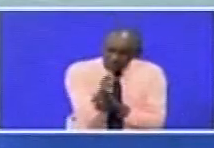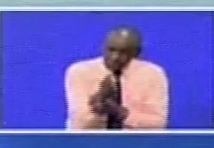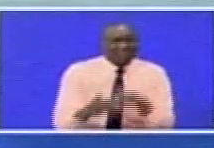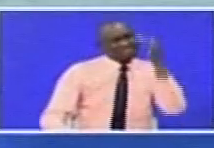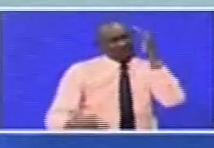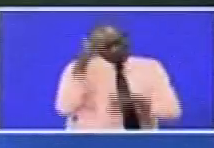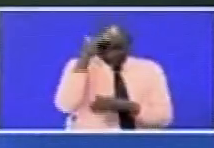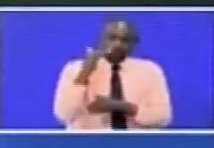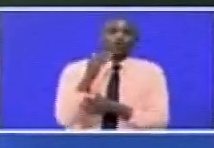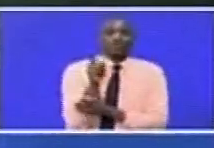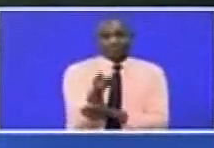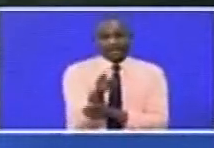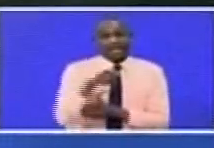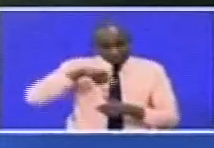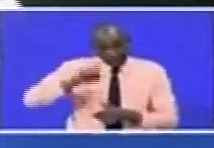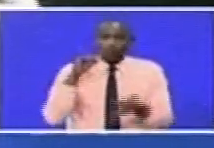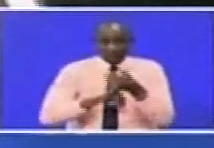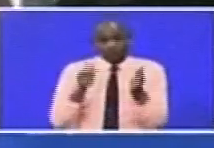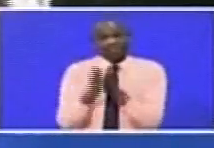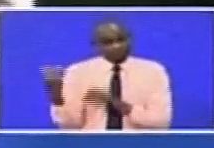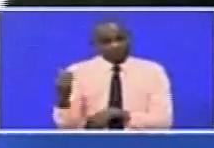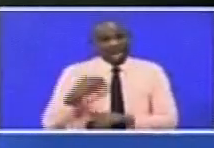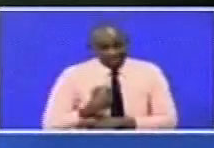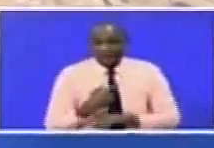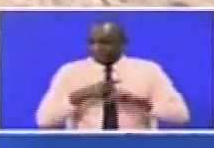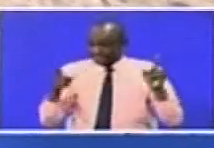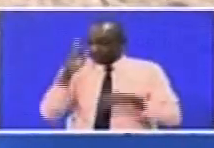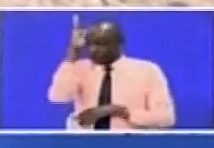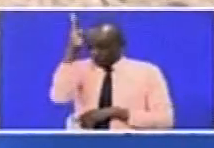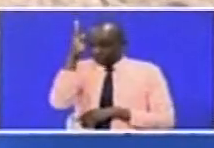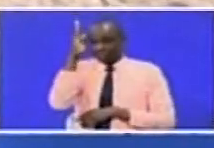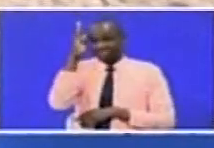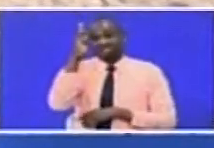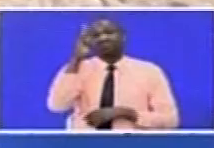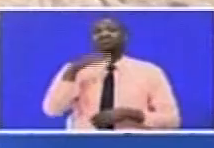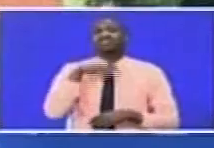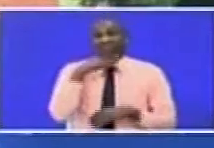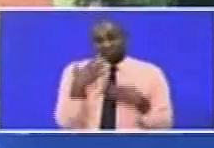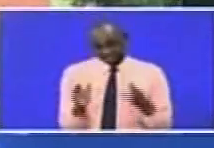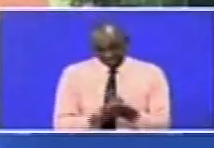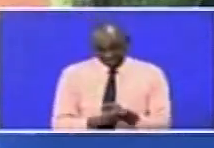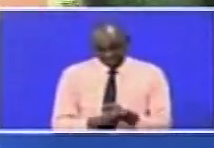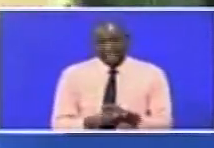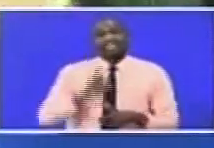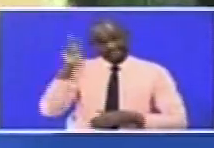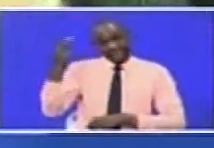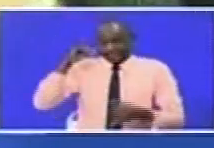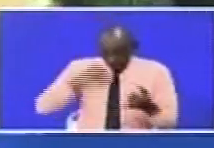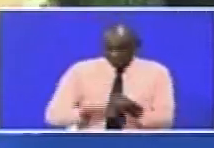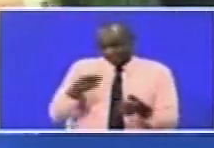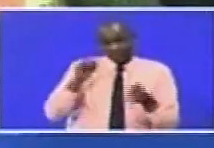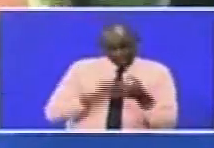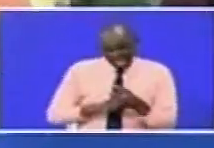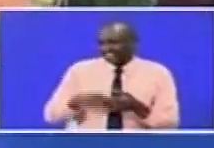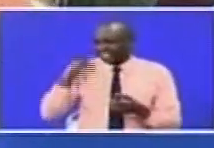wa samaki. Alijipatia mke na watoto, lakini Mungu akamuondoa duniani mapema. Mke wa pili aliyemwoa